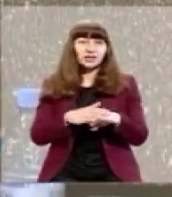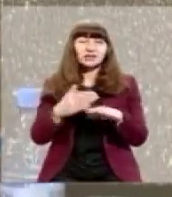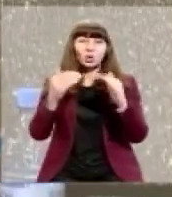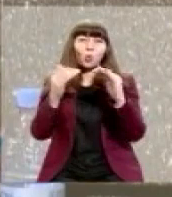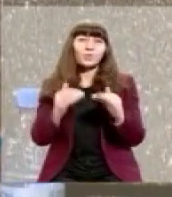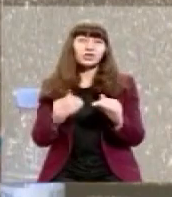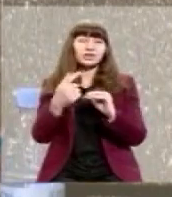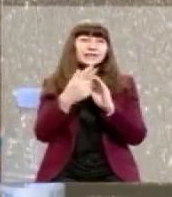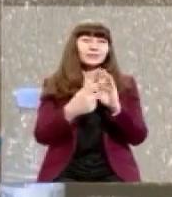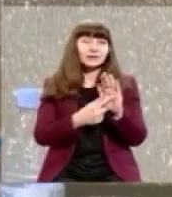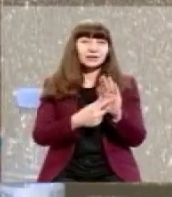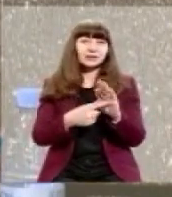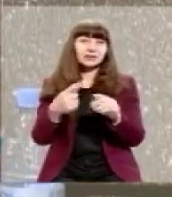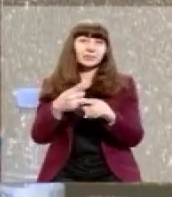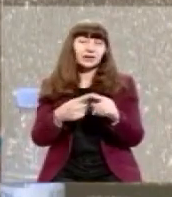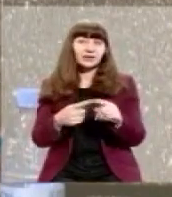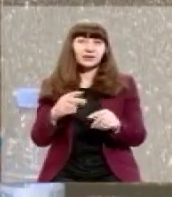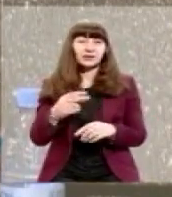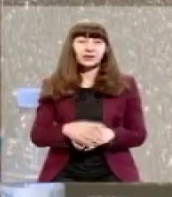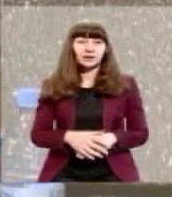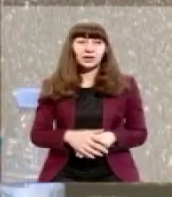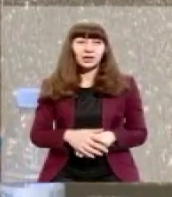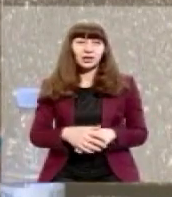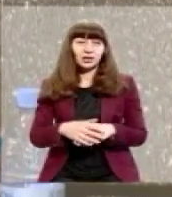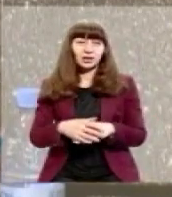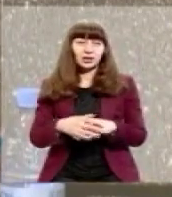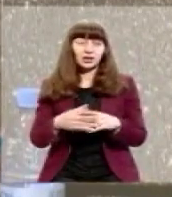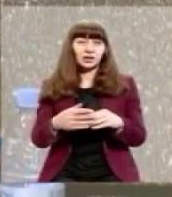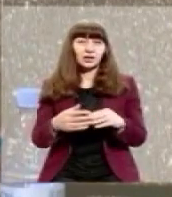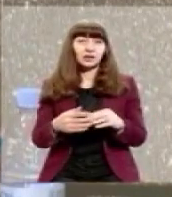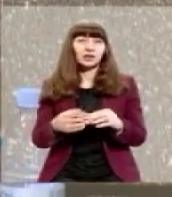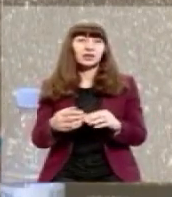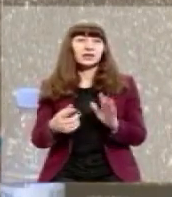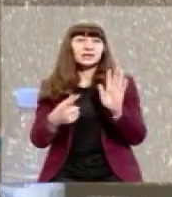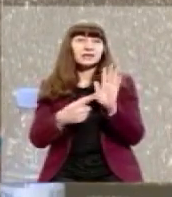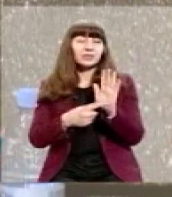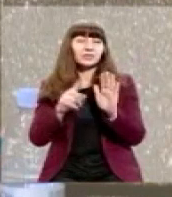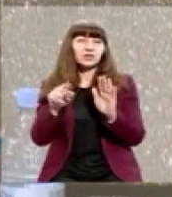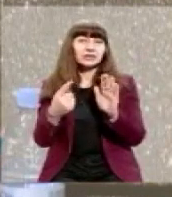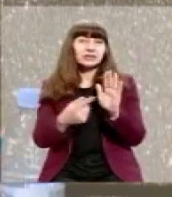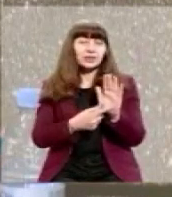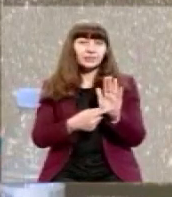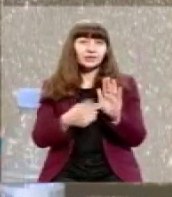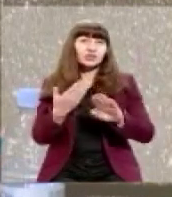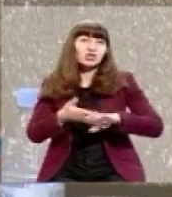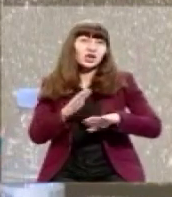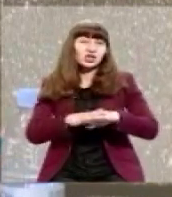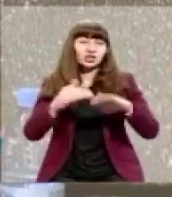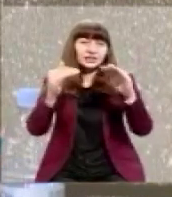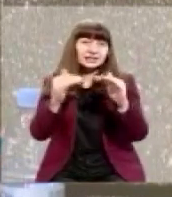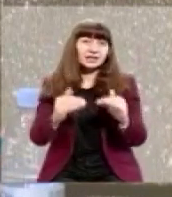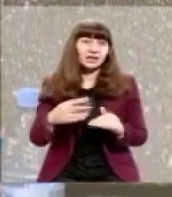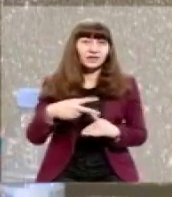17,3%, средней тяжести снижение на 7,7%, тяжкие снижения